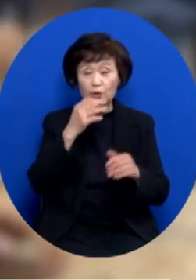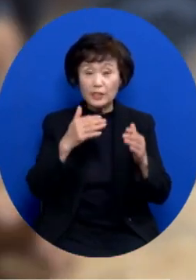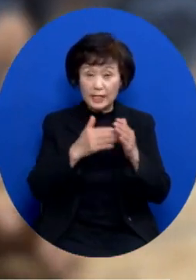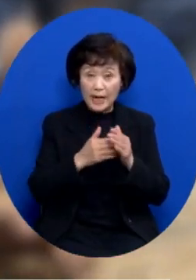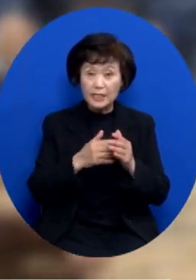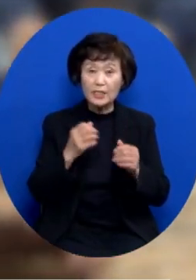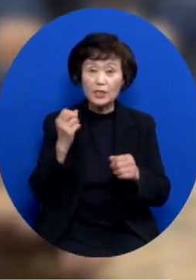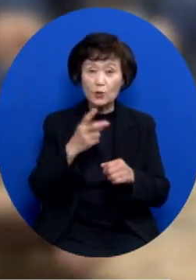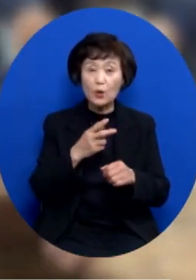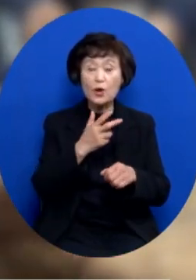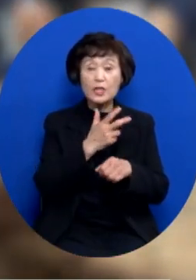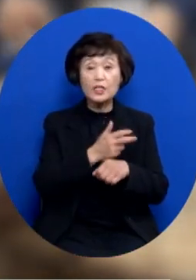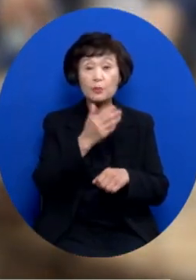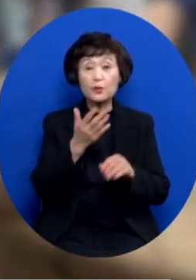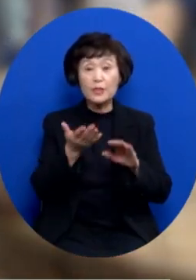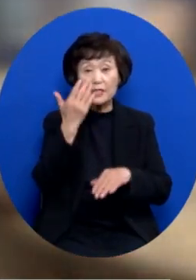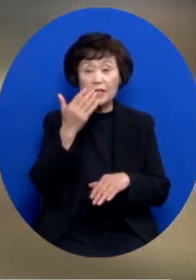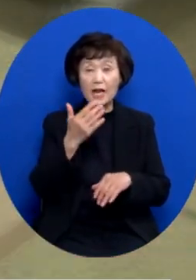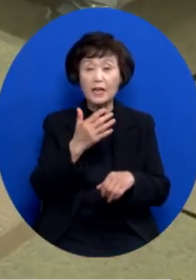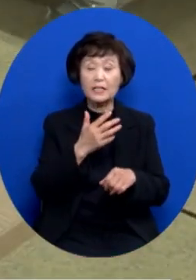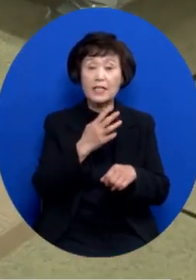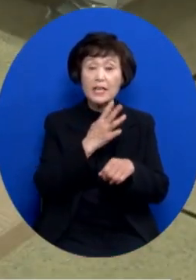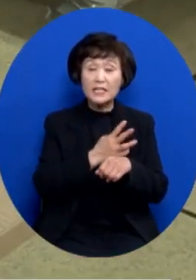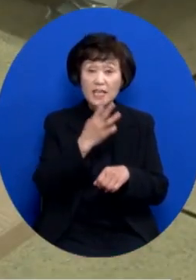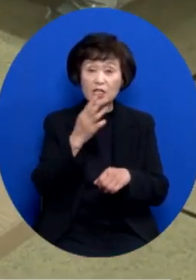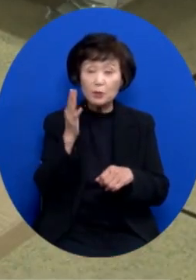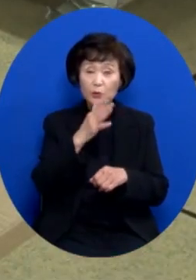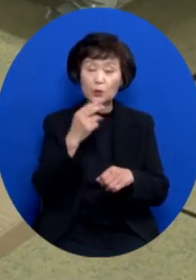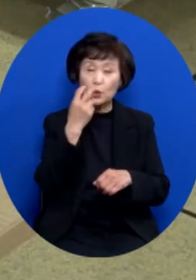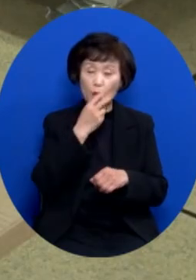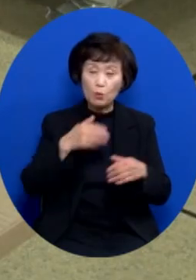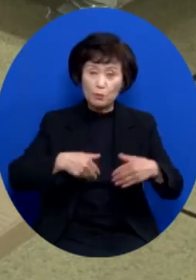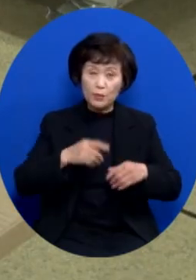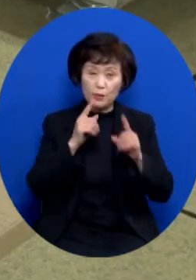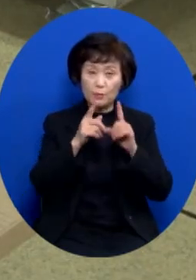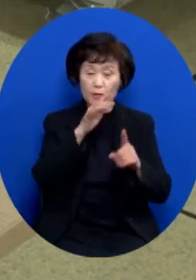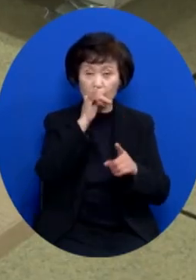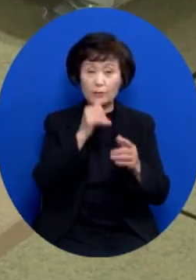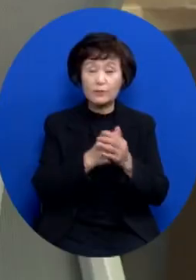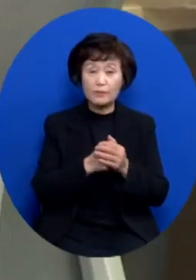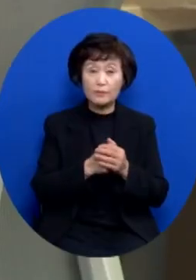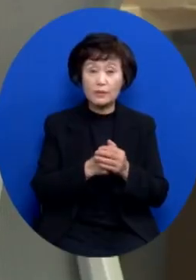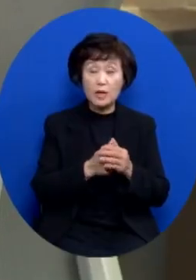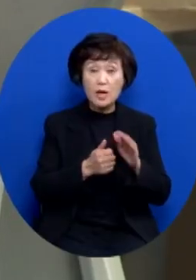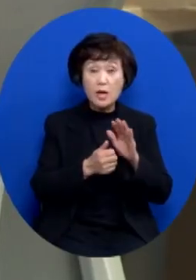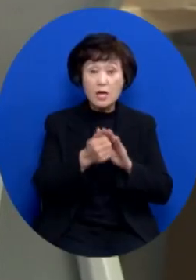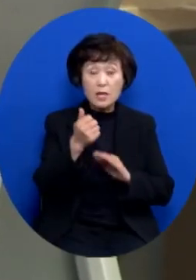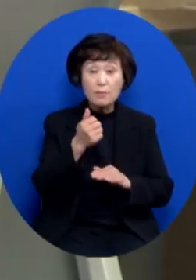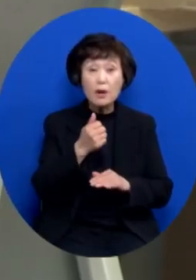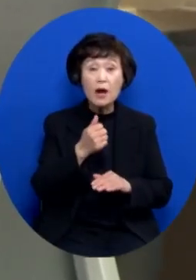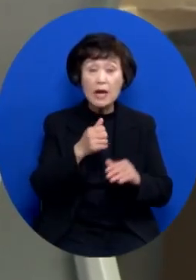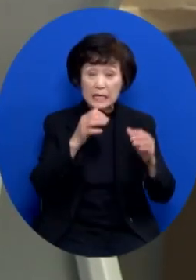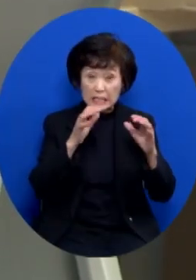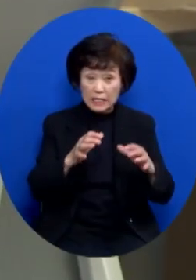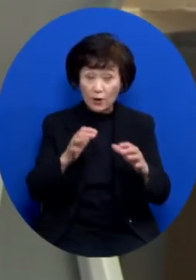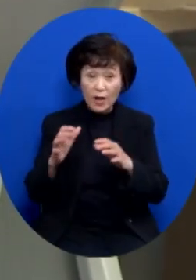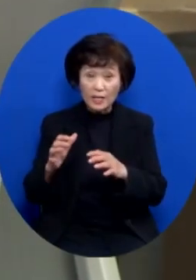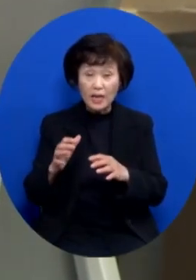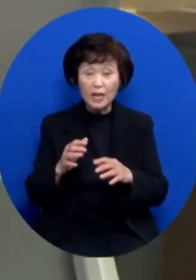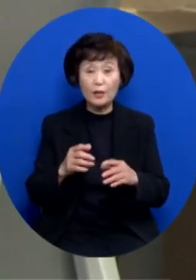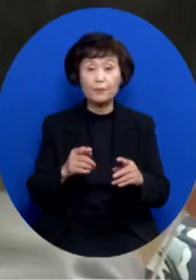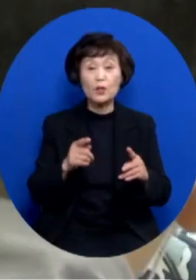74.2%는 정오에서 오후 3시에 돌봄이 필요하다고 답했습니다. 희망하는 돌봄 기관으로는